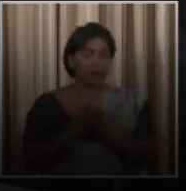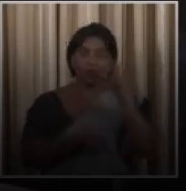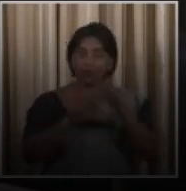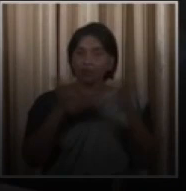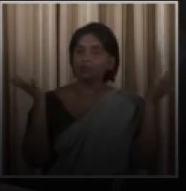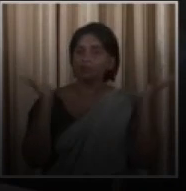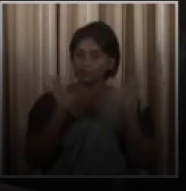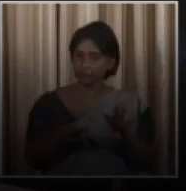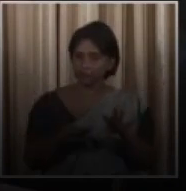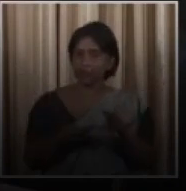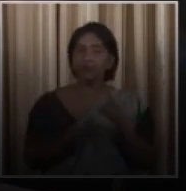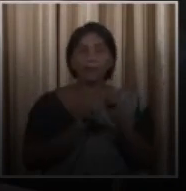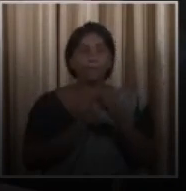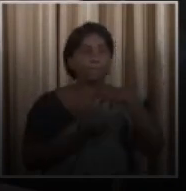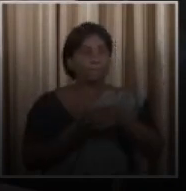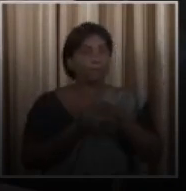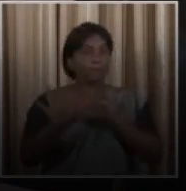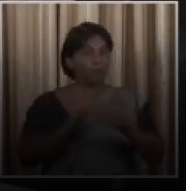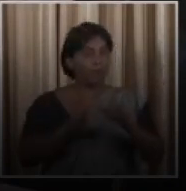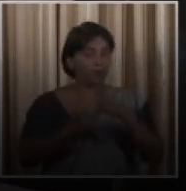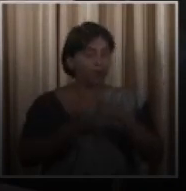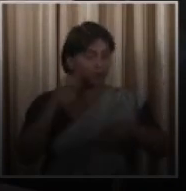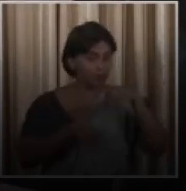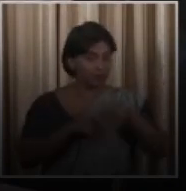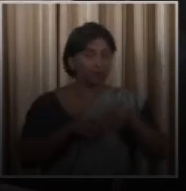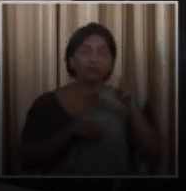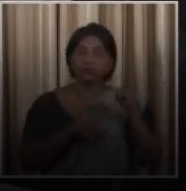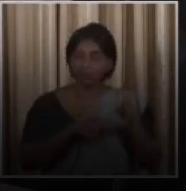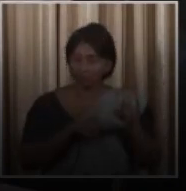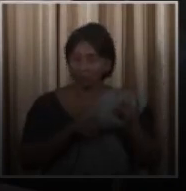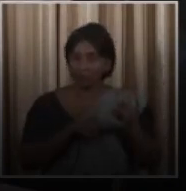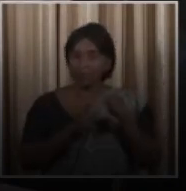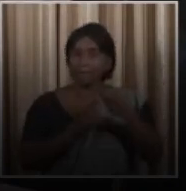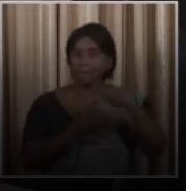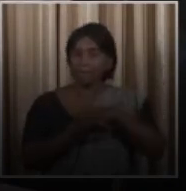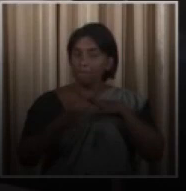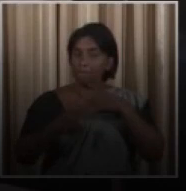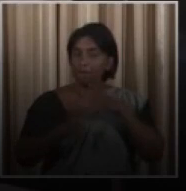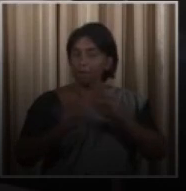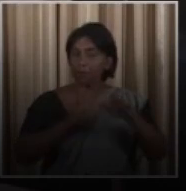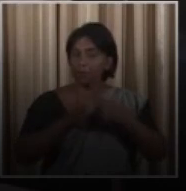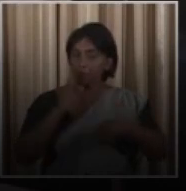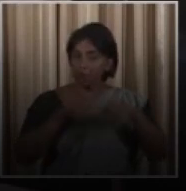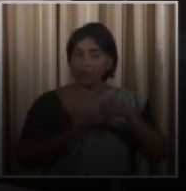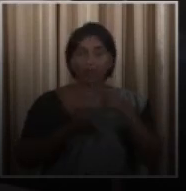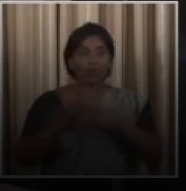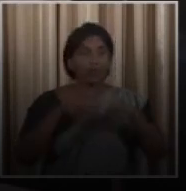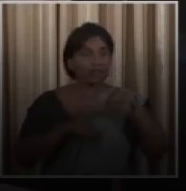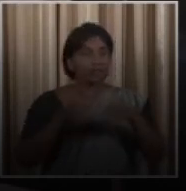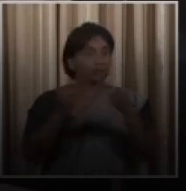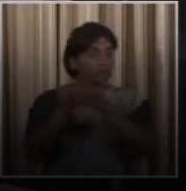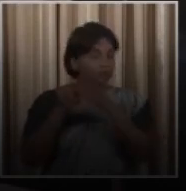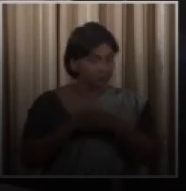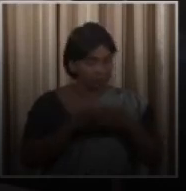කැඳව. පළාත් පාලන මැතිවරණයකදී තියෙනවා පළාත් පාලන මැතිවරණයකදී දේශපාලන පක්ෂ